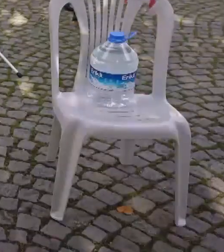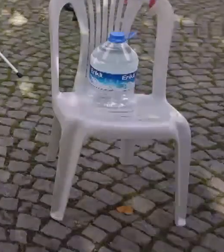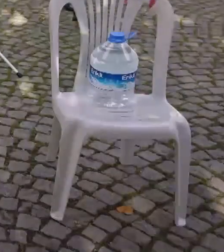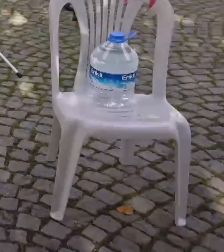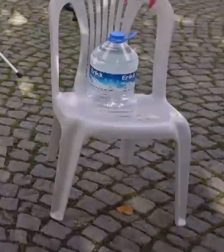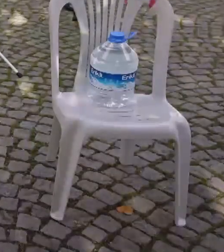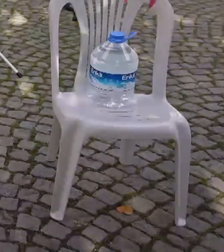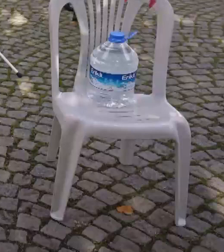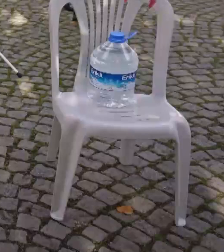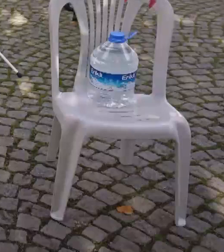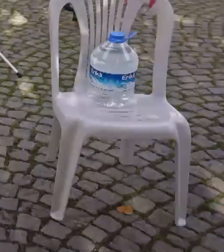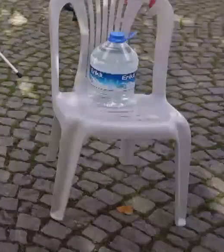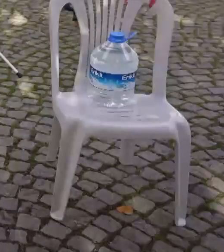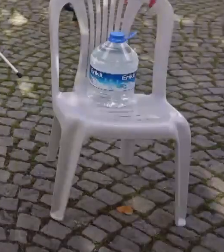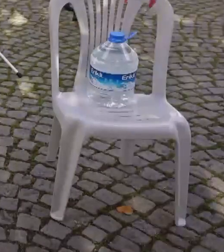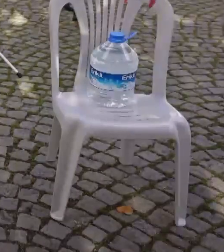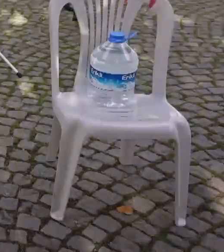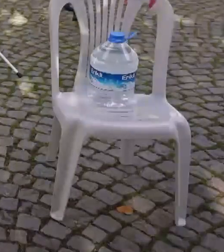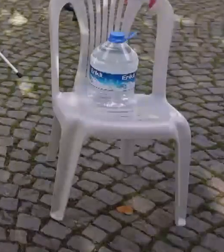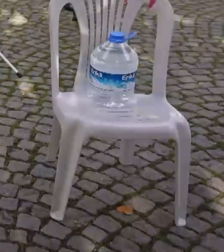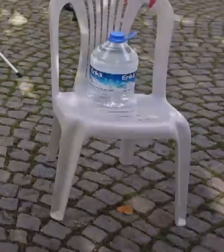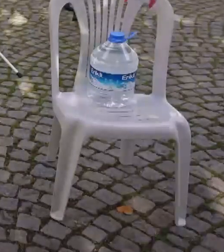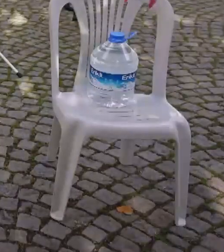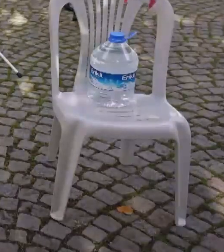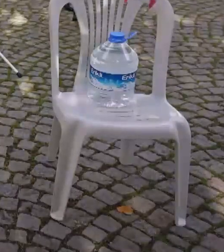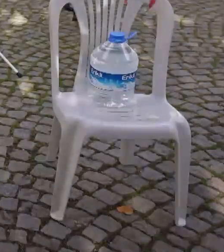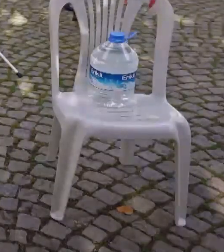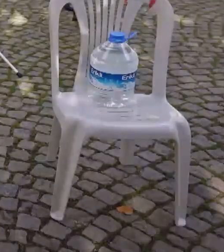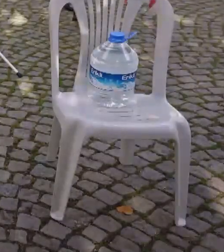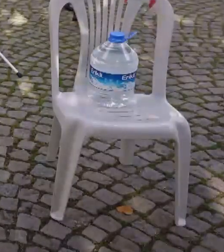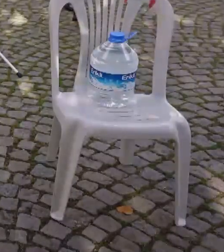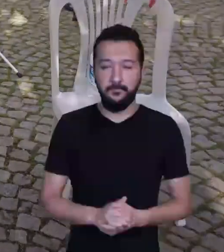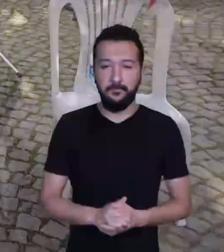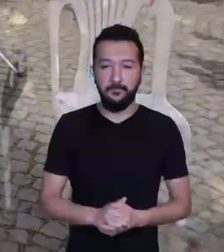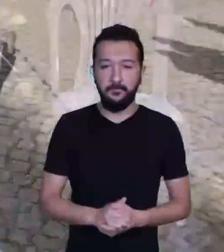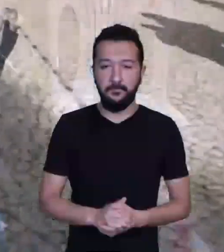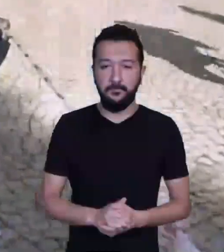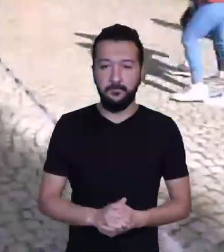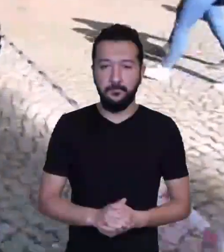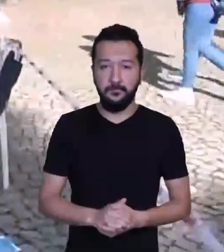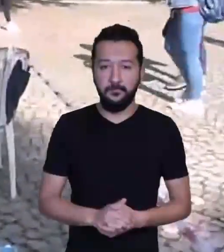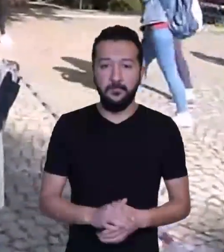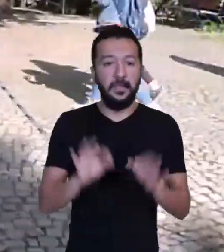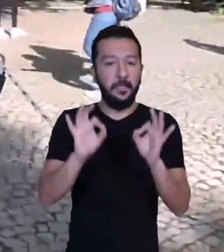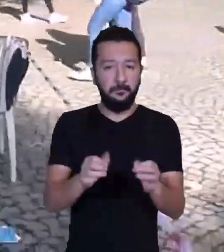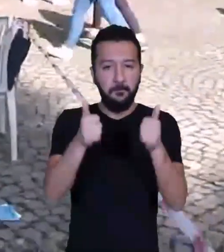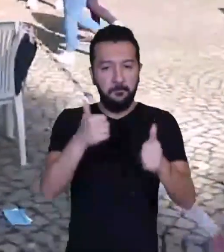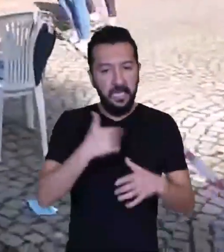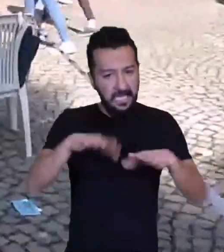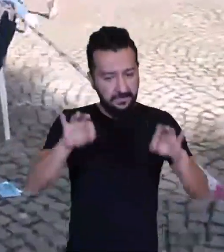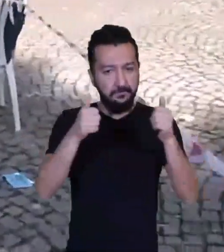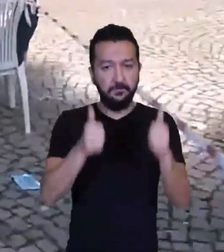bir erkek çocuk donlardan ve dubalardan yapılmış engellerin arasında dolaşmaya çalışıyor. Engin parkurda. Tamam, ben